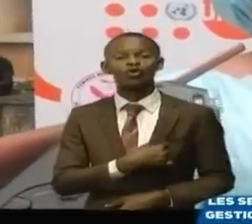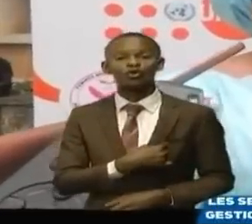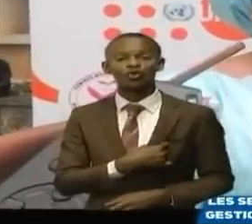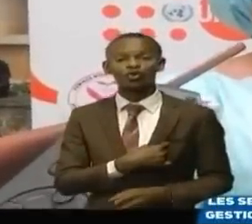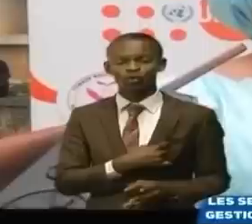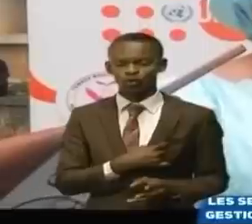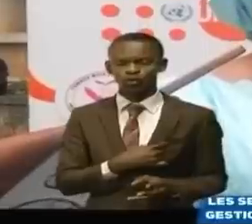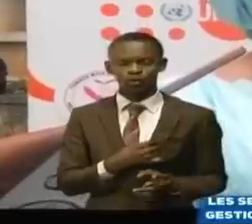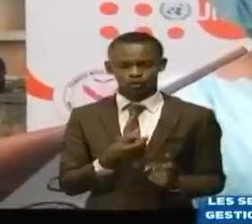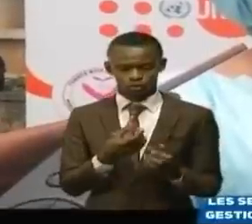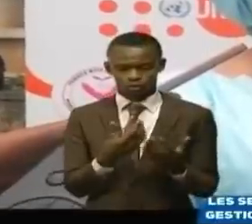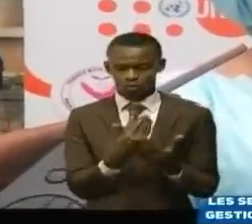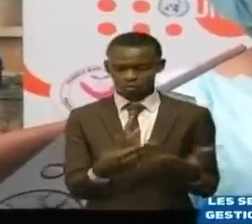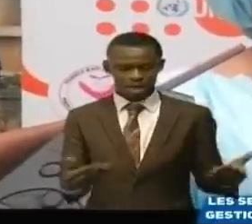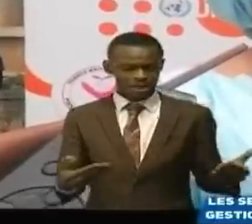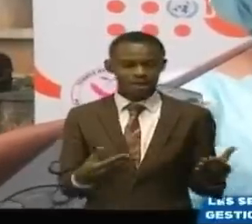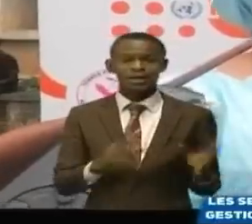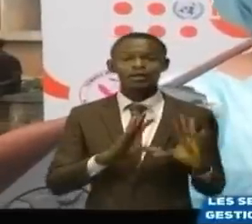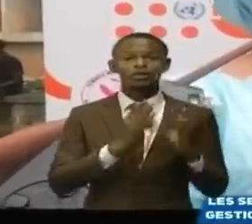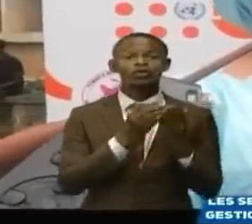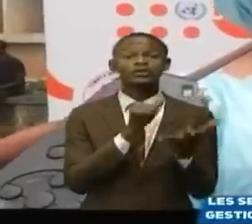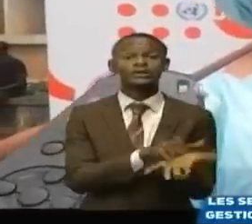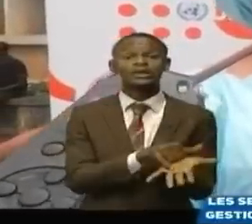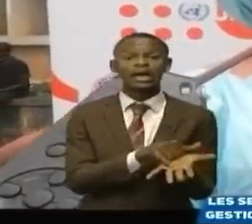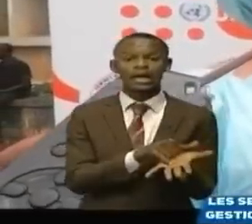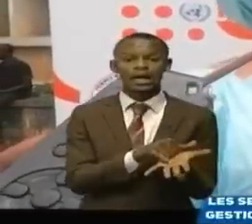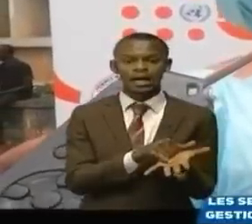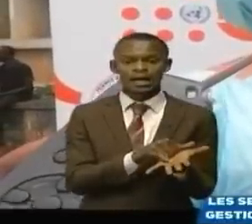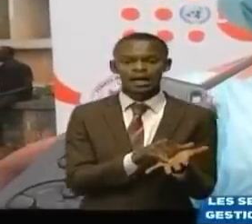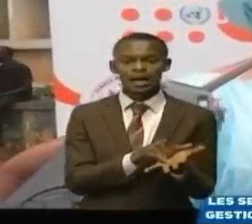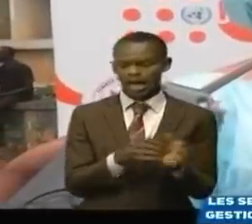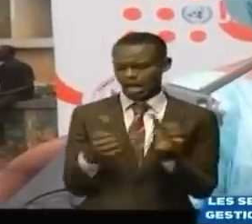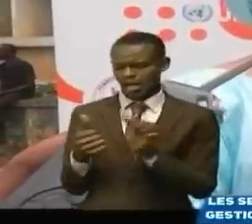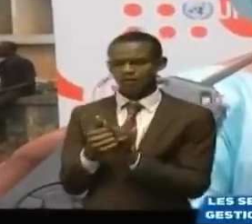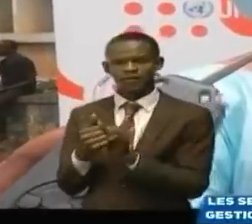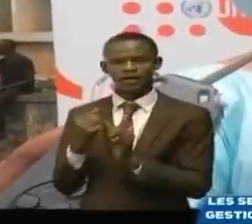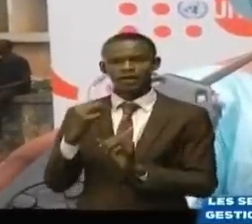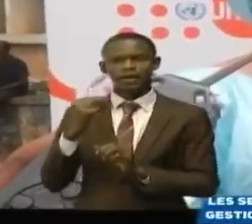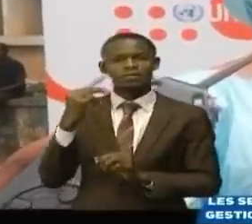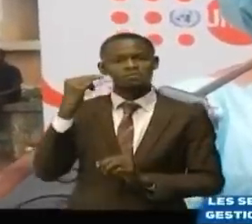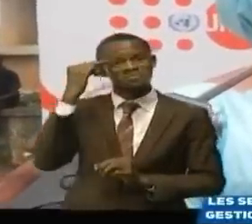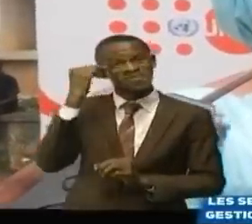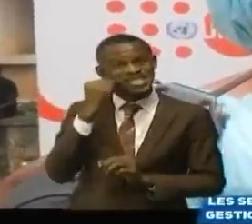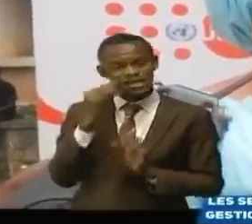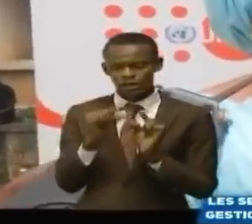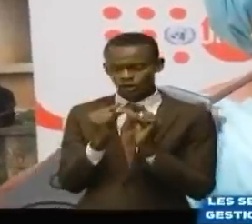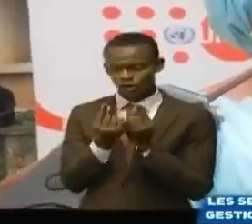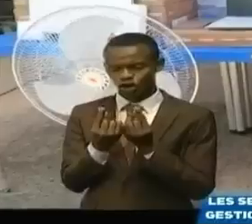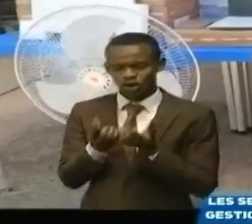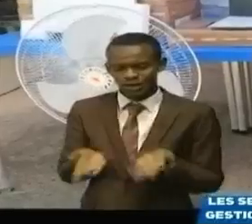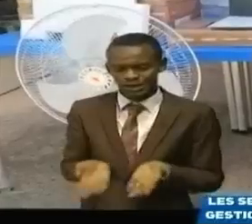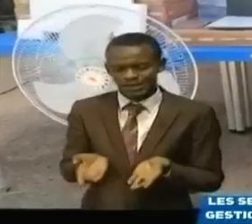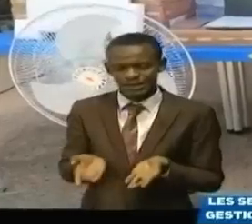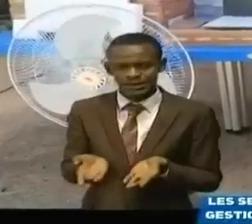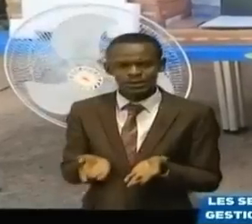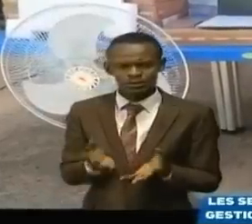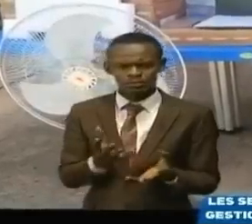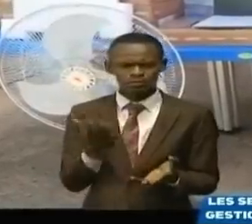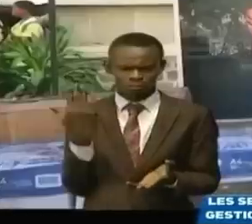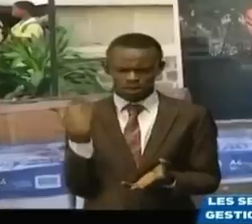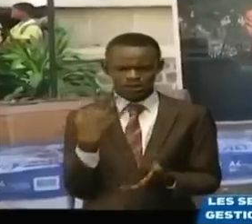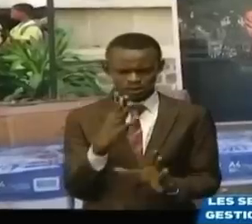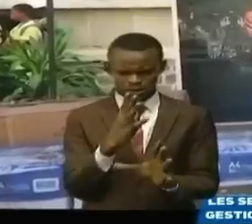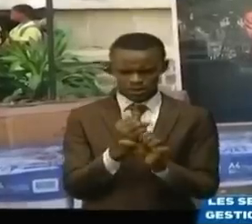disposition aujourd'hui du ministère du Genre ainsi que la division du Genre, les matériels informatiques, le matériel